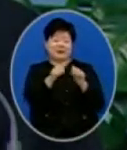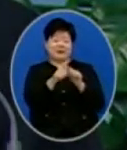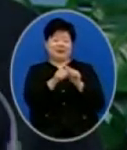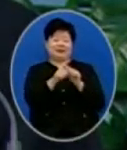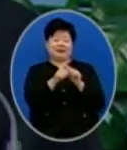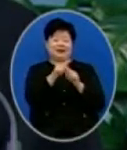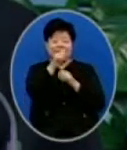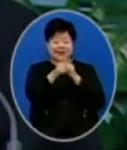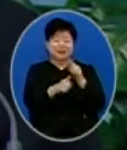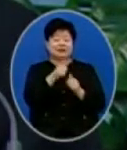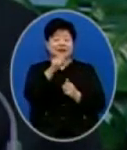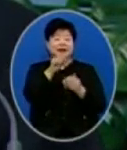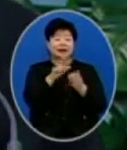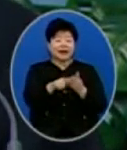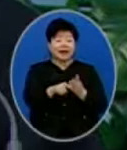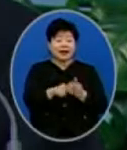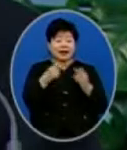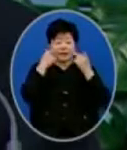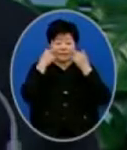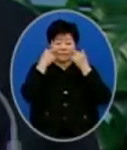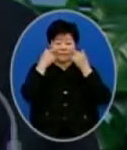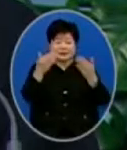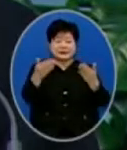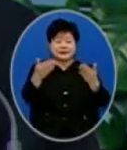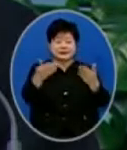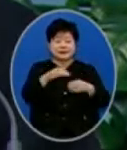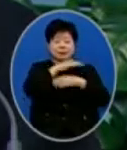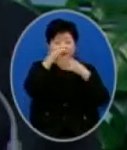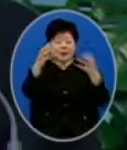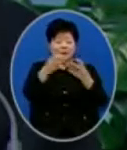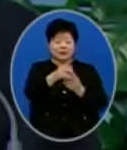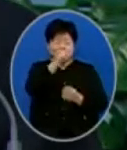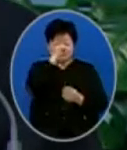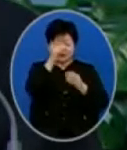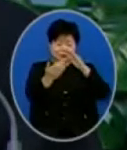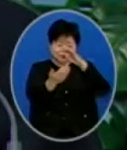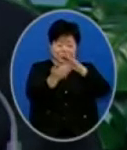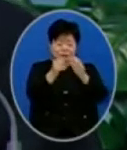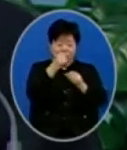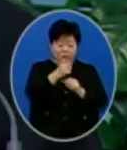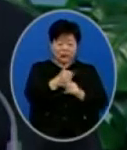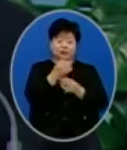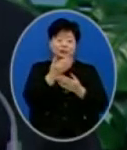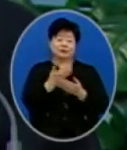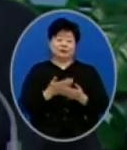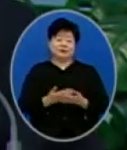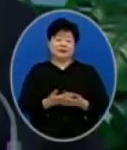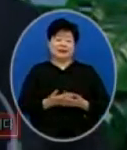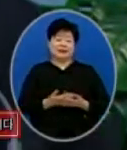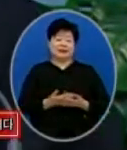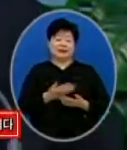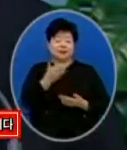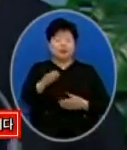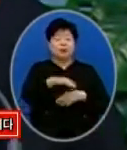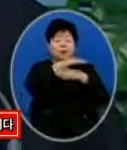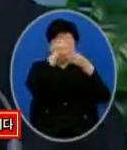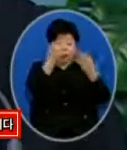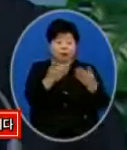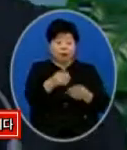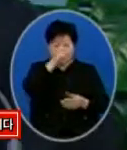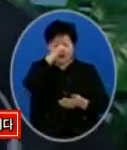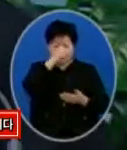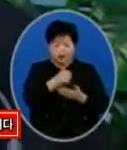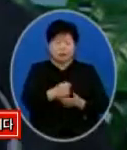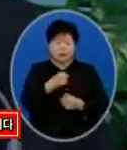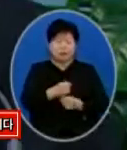함께 하시고 하나님의 하나님의 때 반드시 모든 것이 합력하여 손을 이루게 만들어 주실 것입니다 여러분 모두를